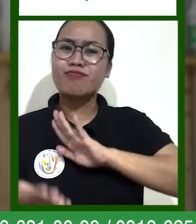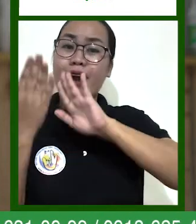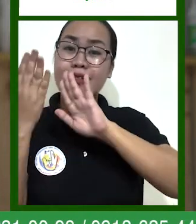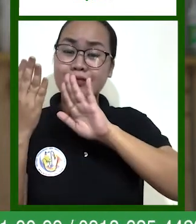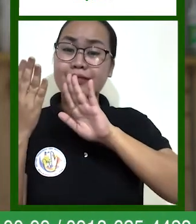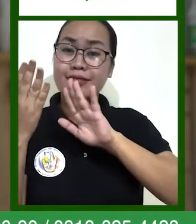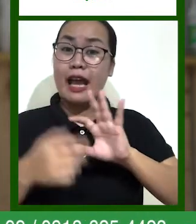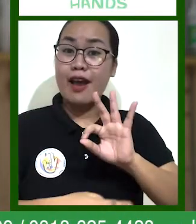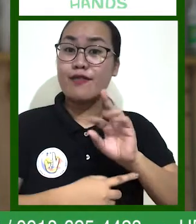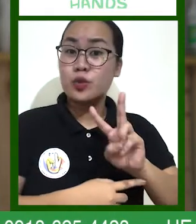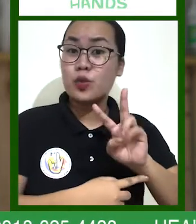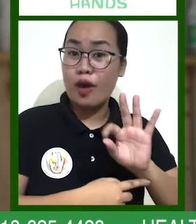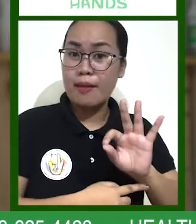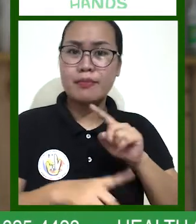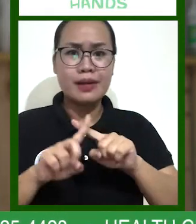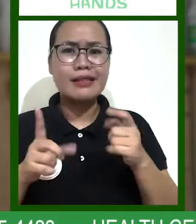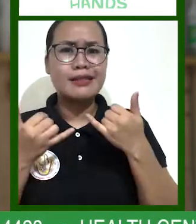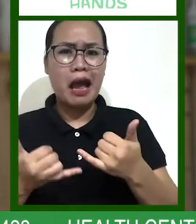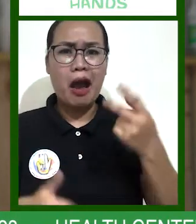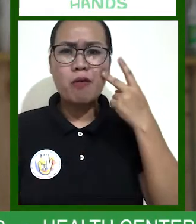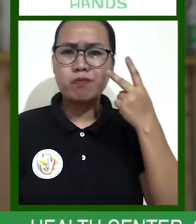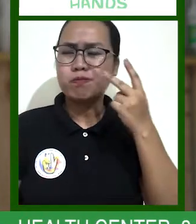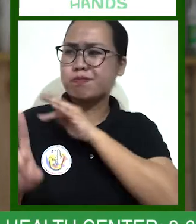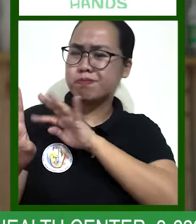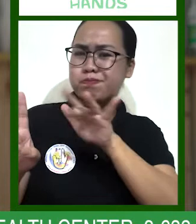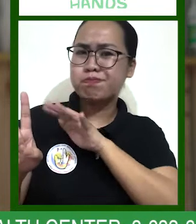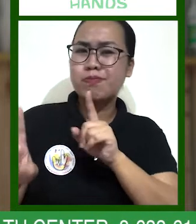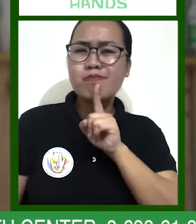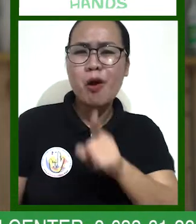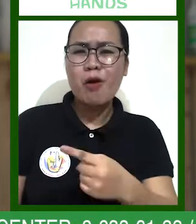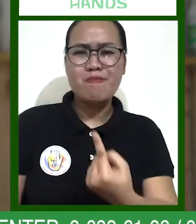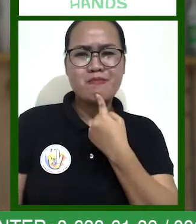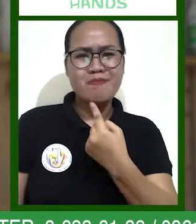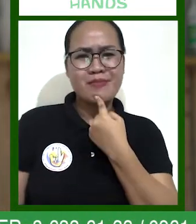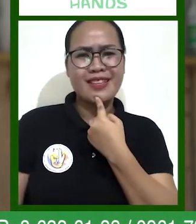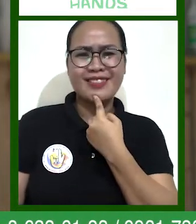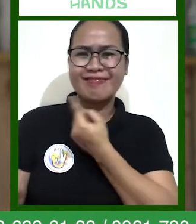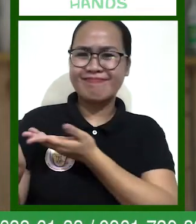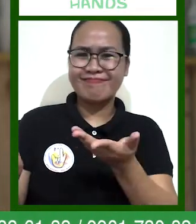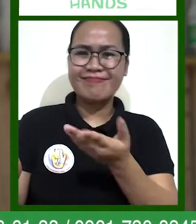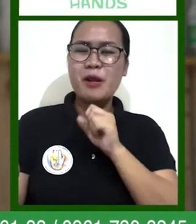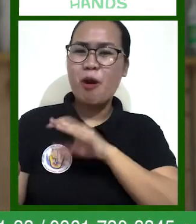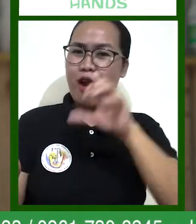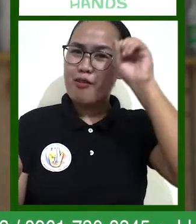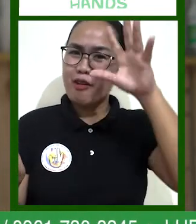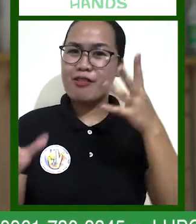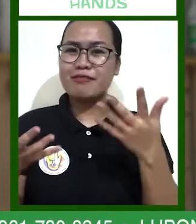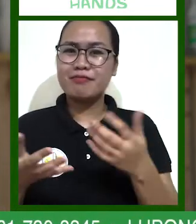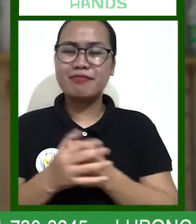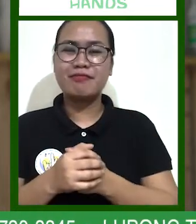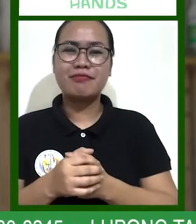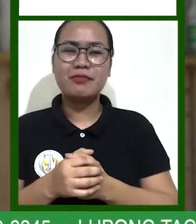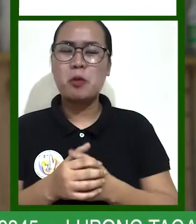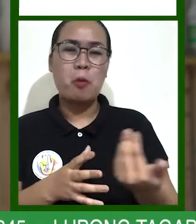and nakakatuwa, no, na nakikita natin sila, no, at na-miss ko rin, no, na-miss ko rin ang ating mga lola at lolo. Hindi nga lang